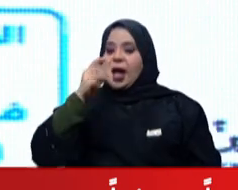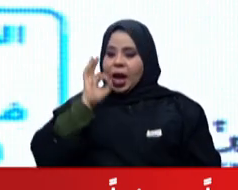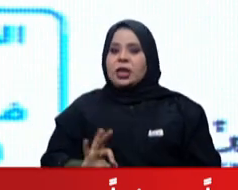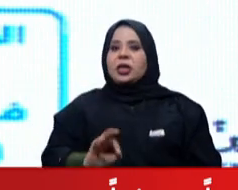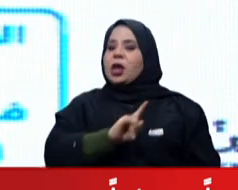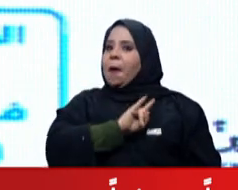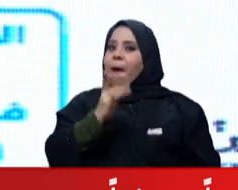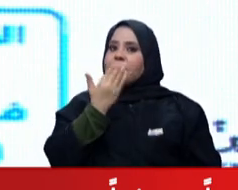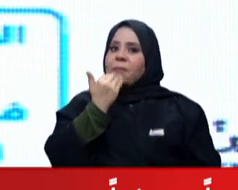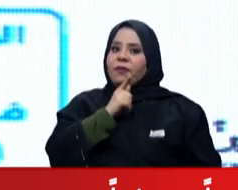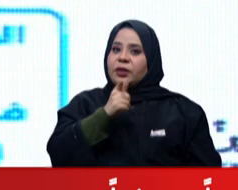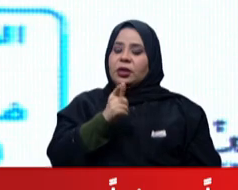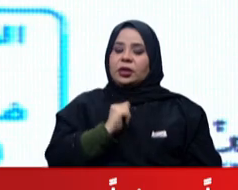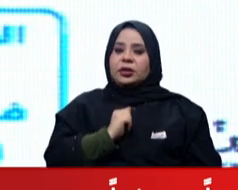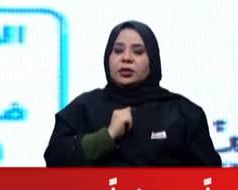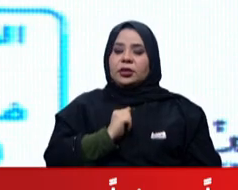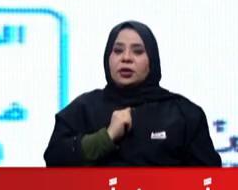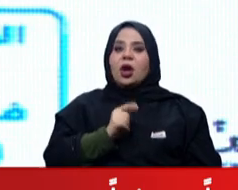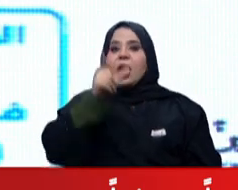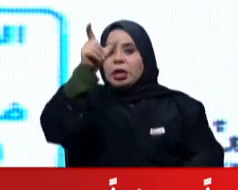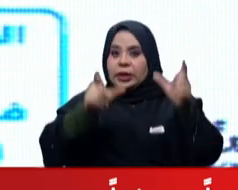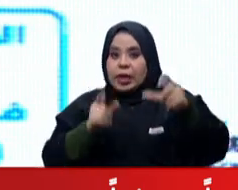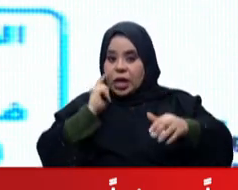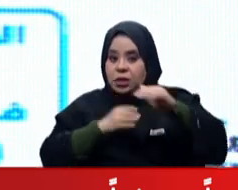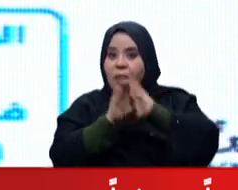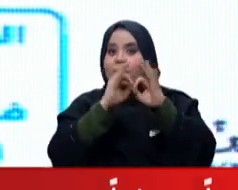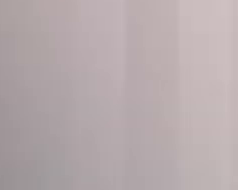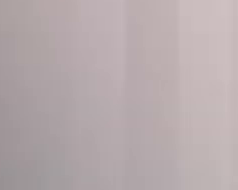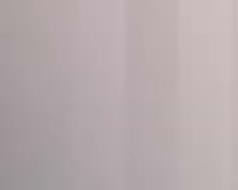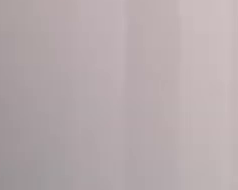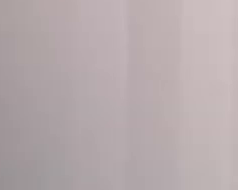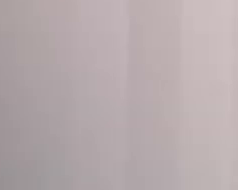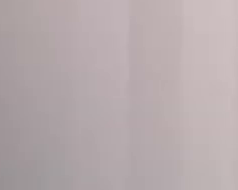أكدت أن لا يوجد حدوث حالات في داخل المجتمع البحريني.